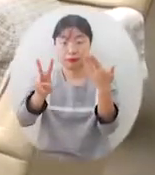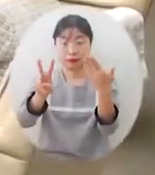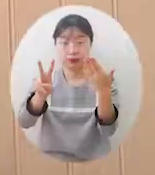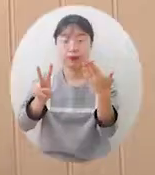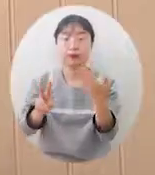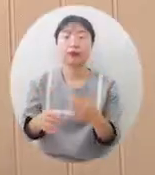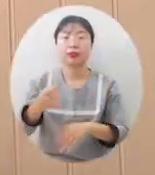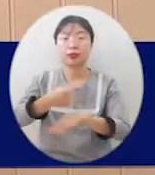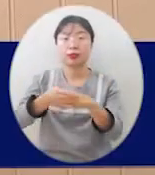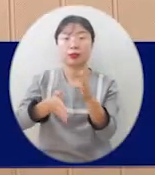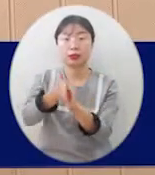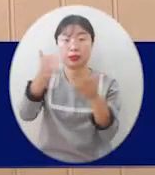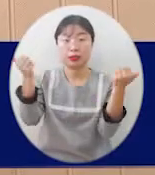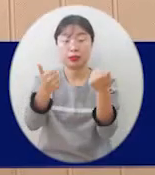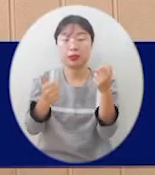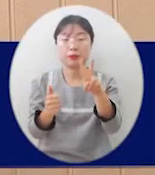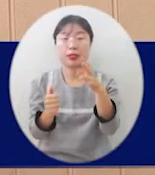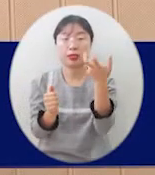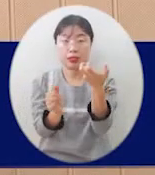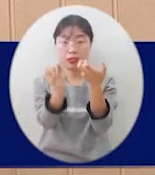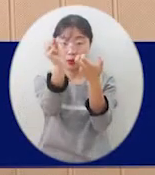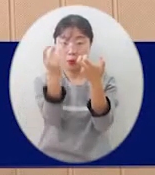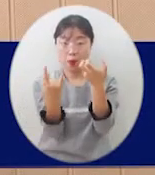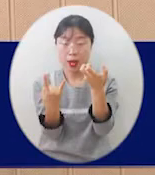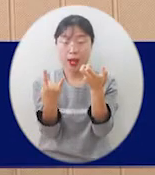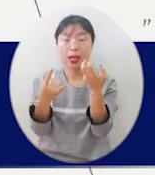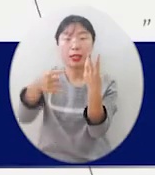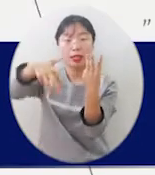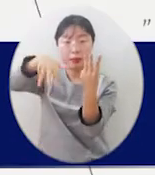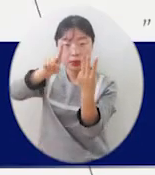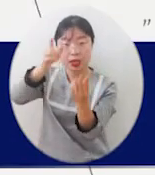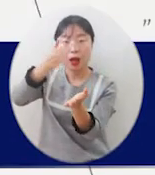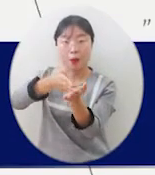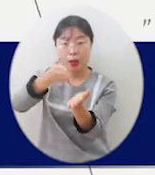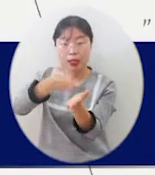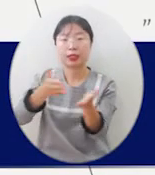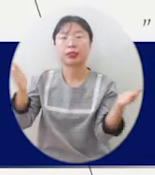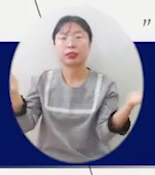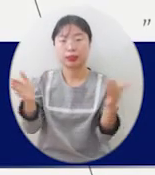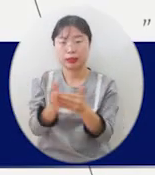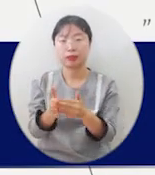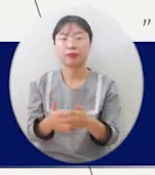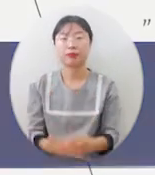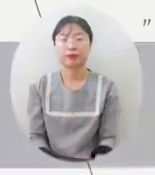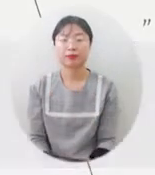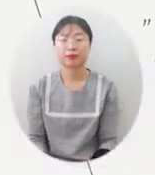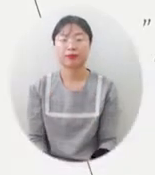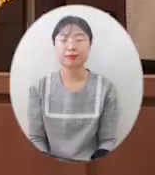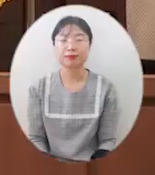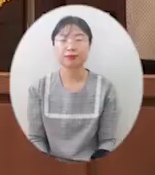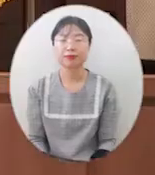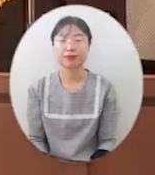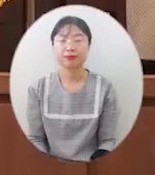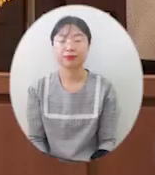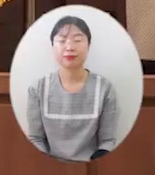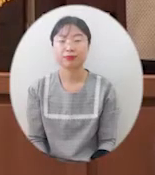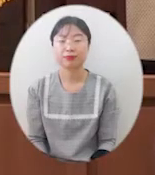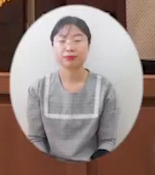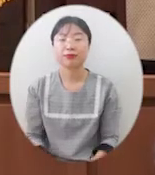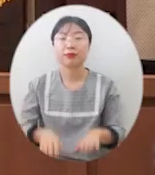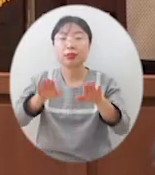의회가 제270회 임시회 3차 본회의를 끝으로 8일간의 임시회 일정을 마무리했습니다.